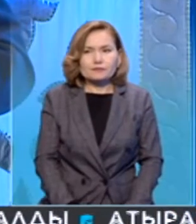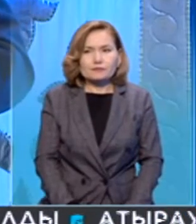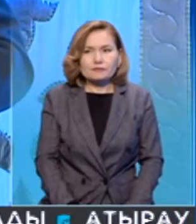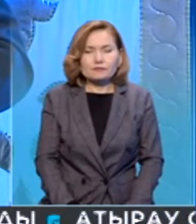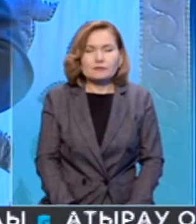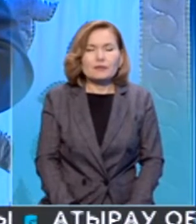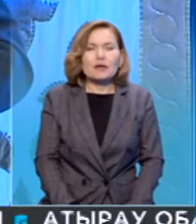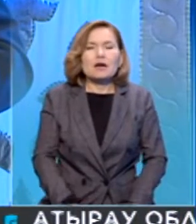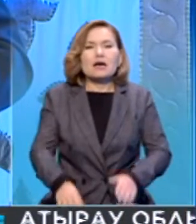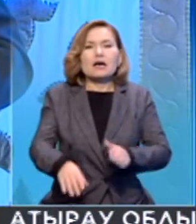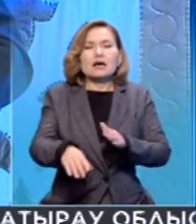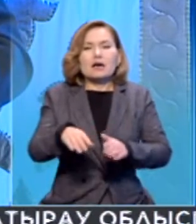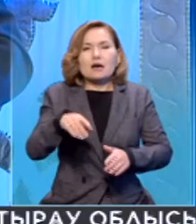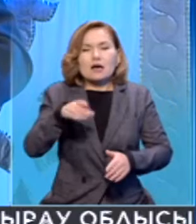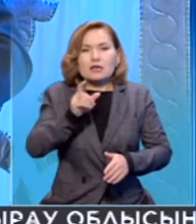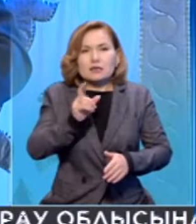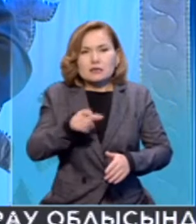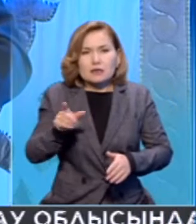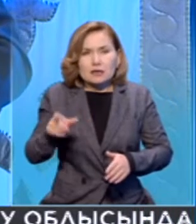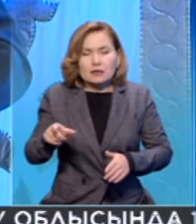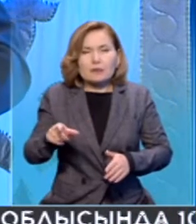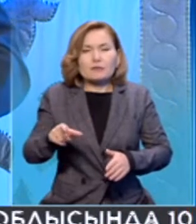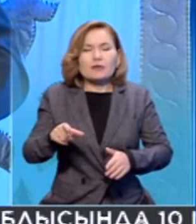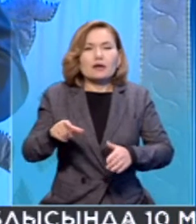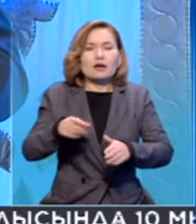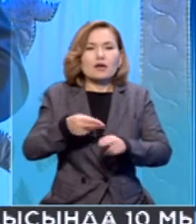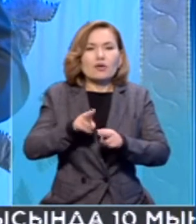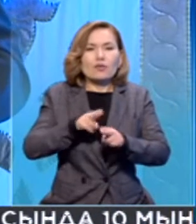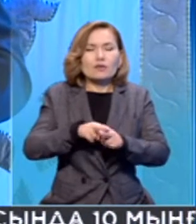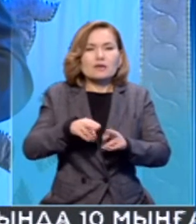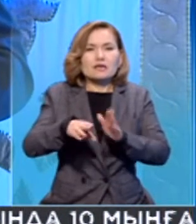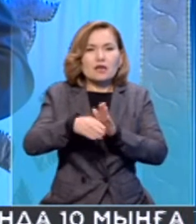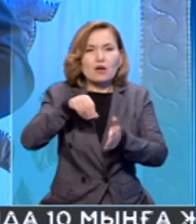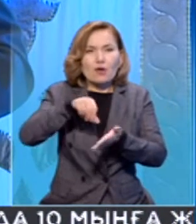Сайлаушылар тізімін жасау бойынша жұмысты жергілікті атқарушы органдар жүргізеді.